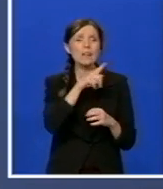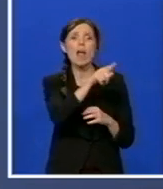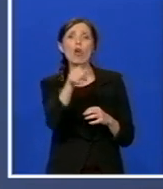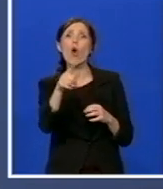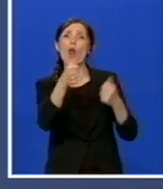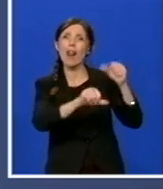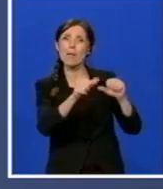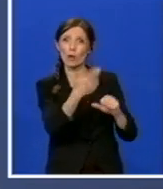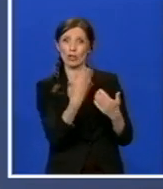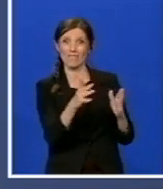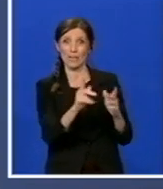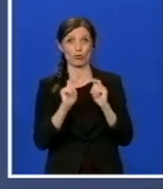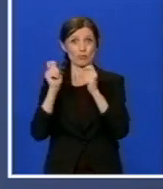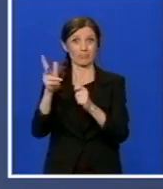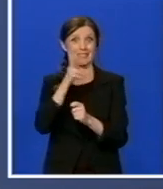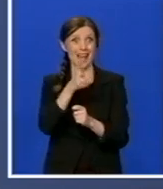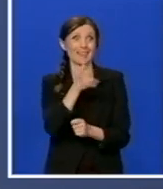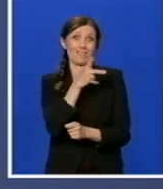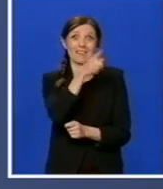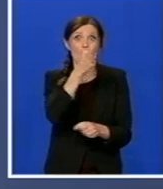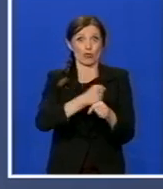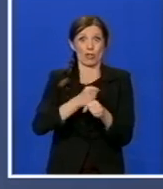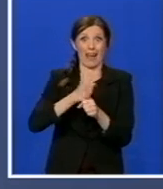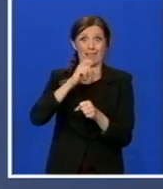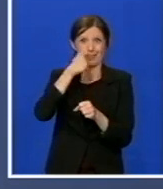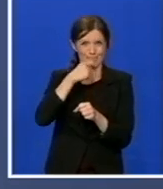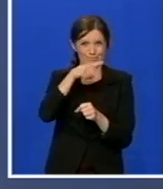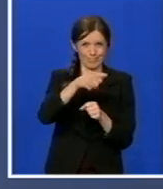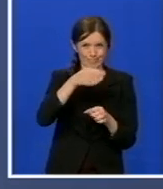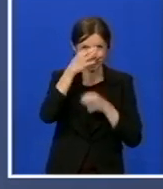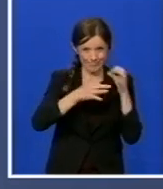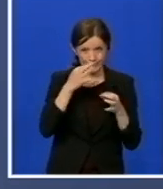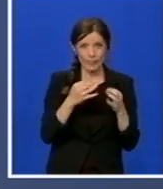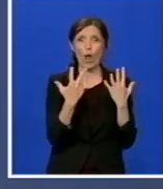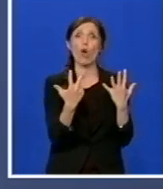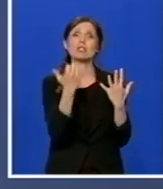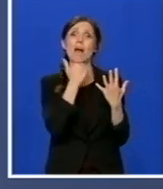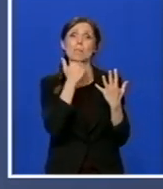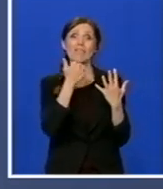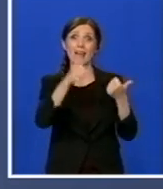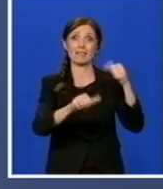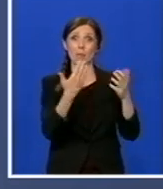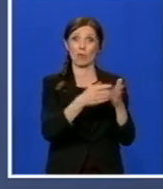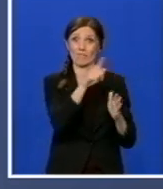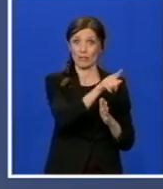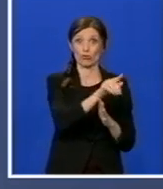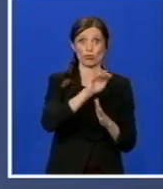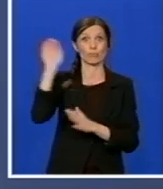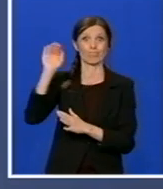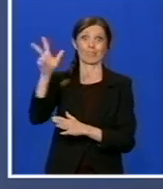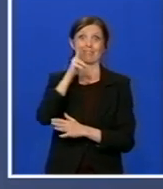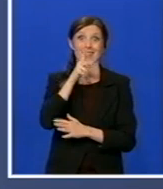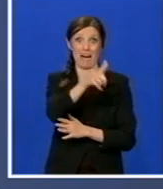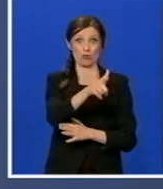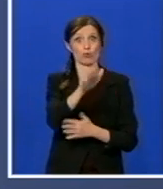to želele i mogle da rade, znači u pitanju je bilo 8 privatnih laboratorija, im